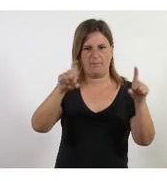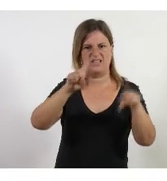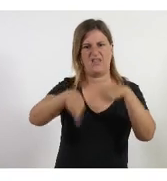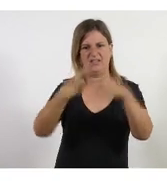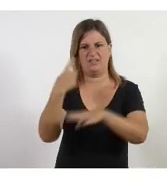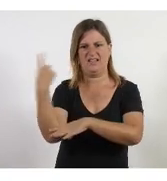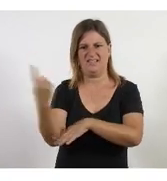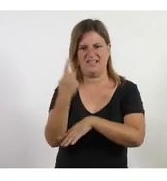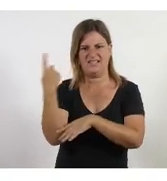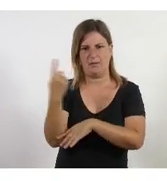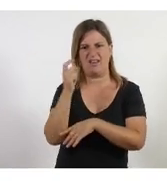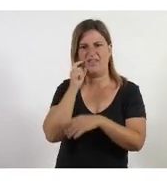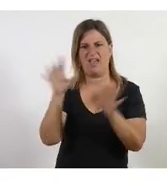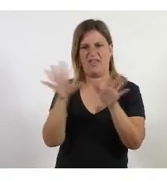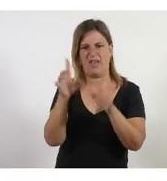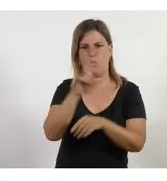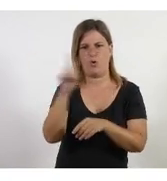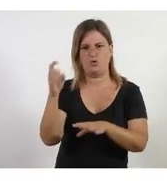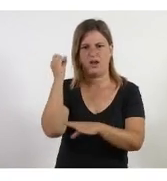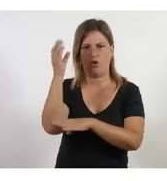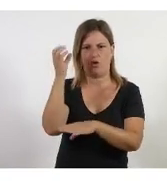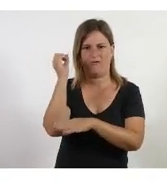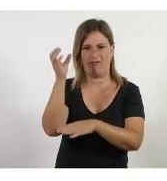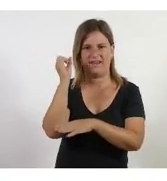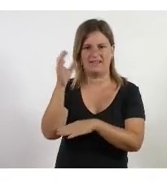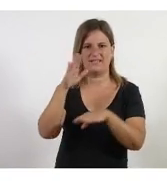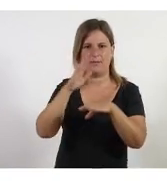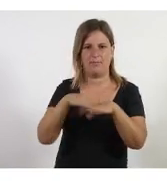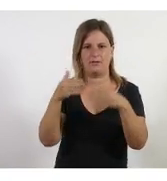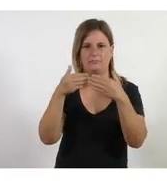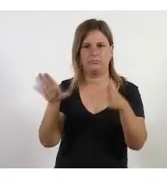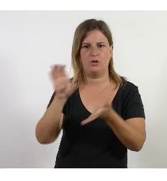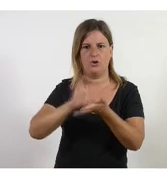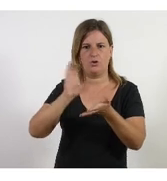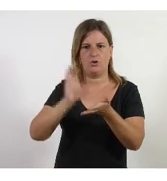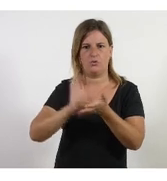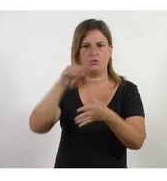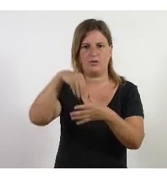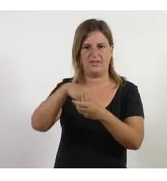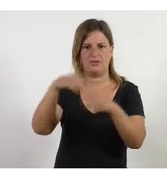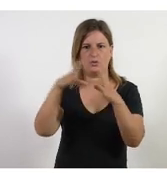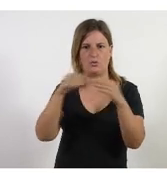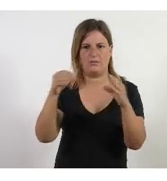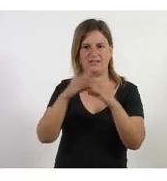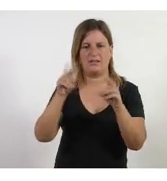una conferència, fent una conferència per obrir un curs de la universitat sobre